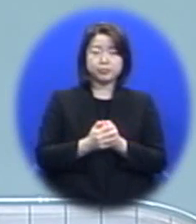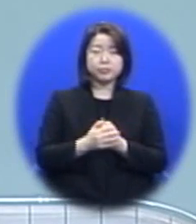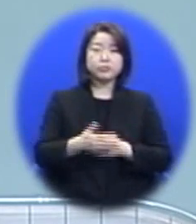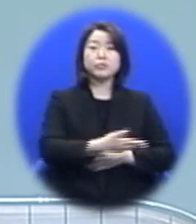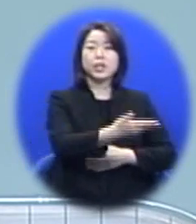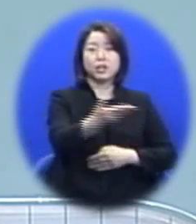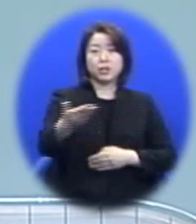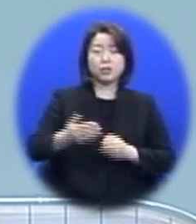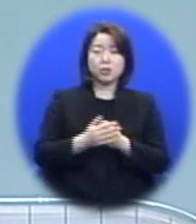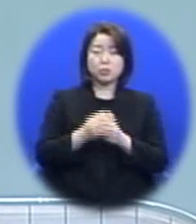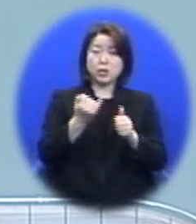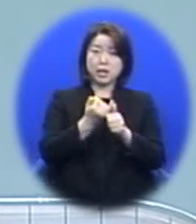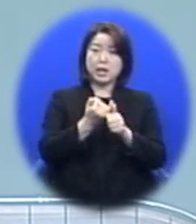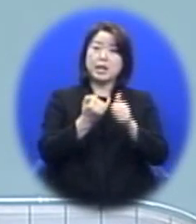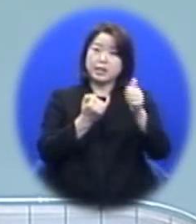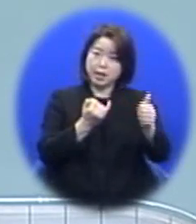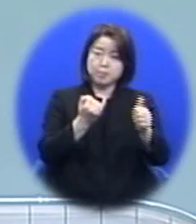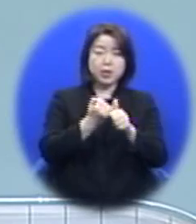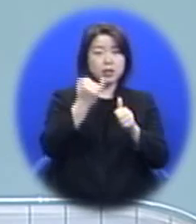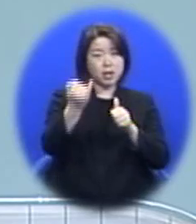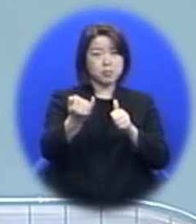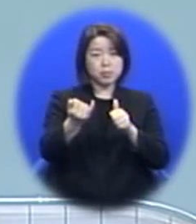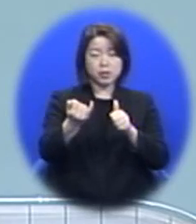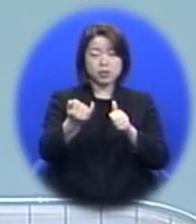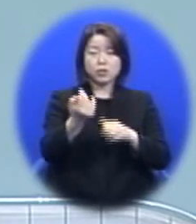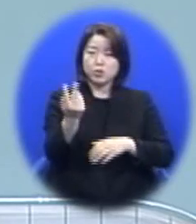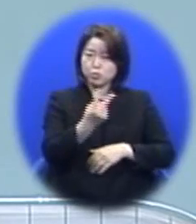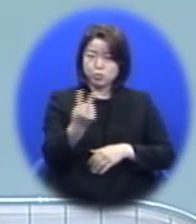여러분, 남편이든지 아내든지